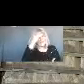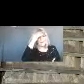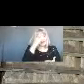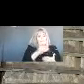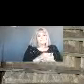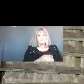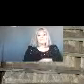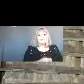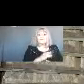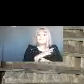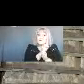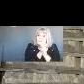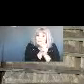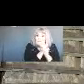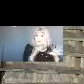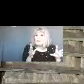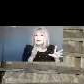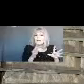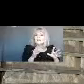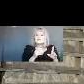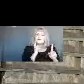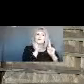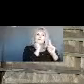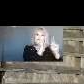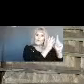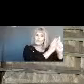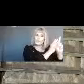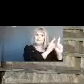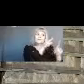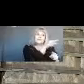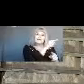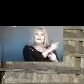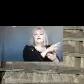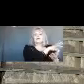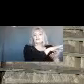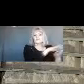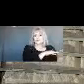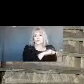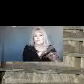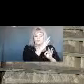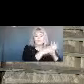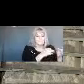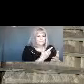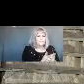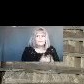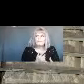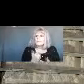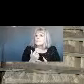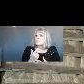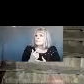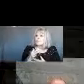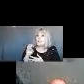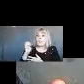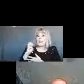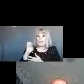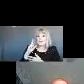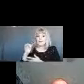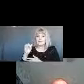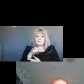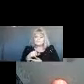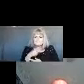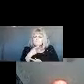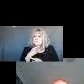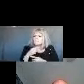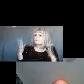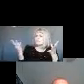ons die story ken, want van die begin af het volgelinge van Jesus sy story vertel. So die disciples is